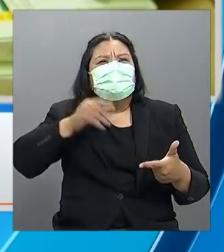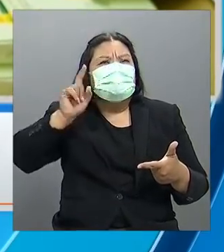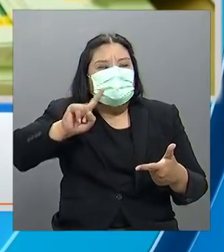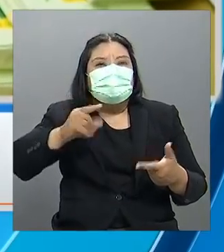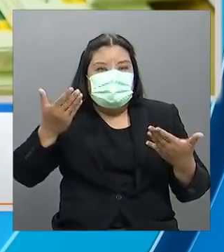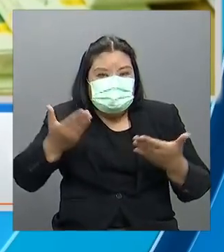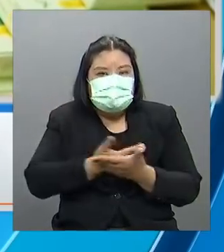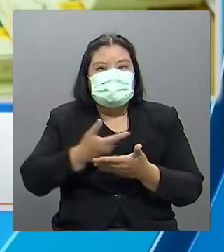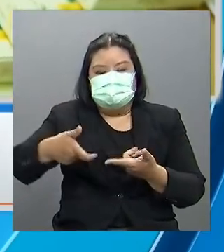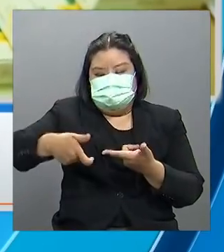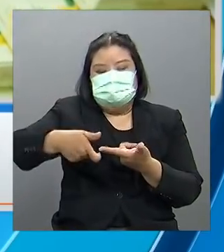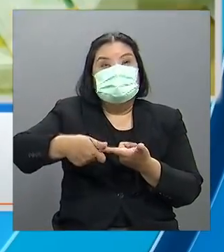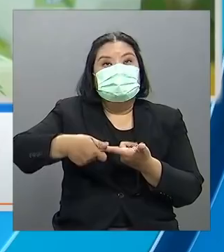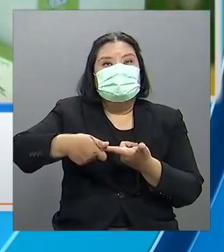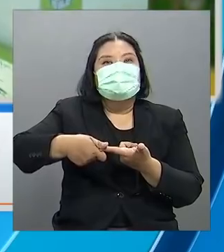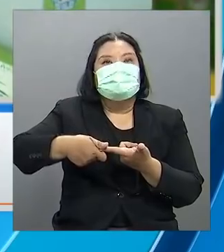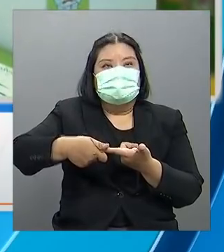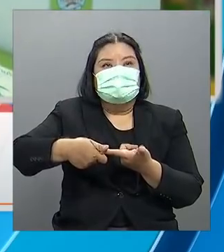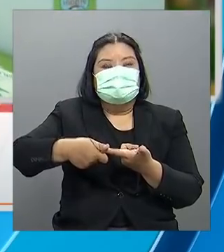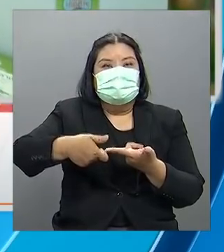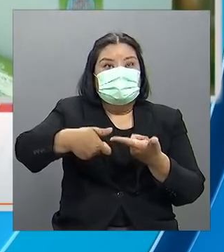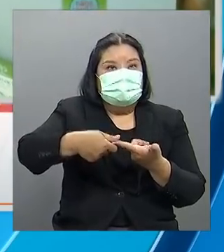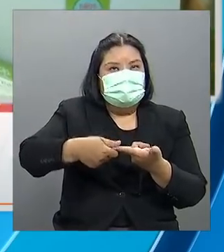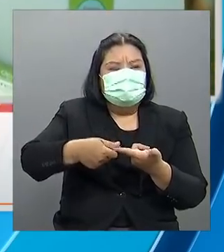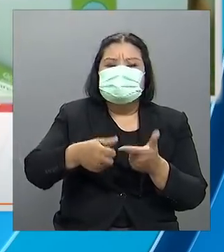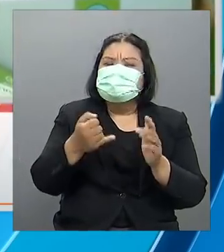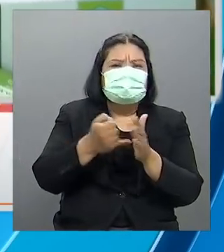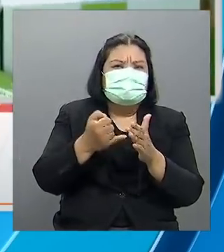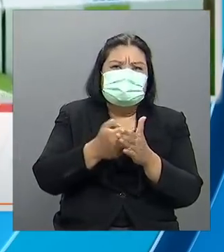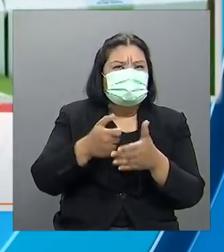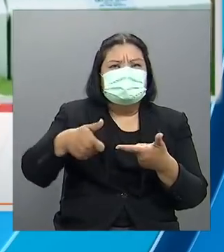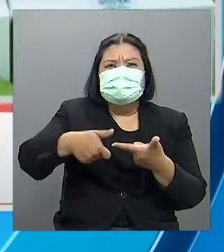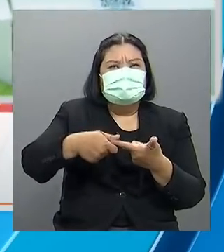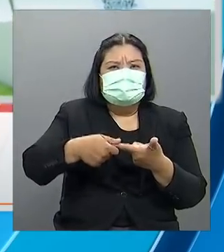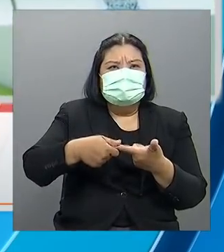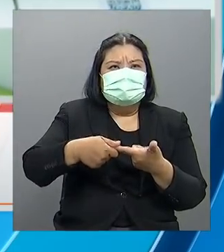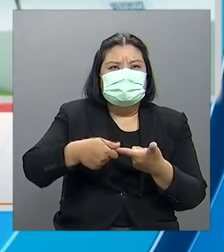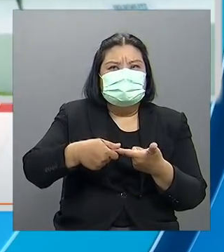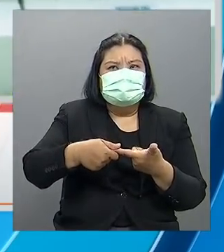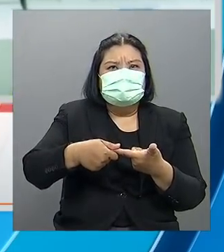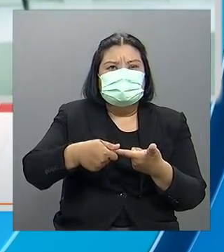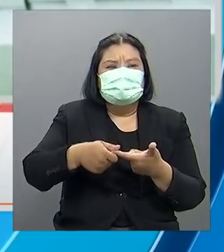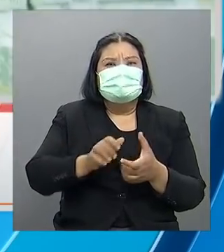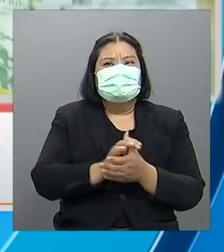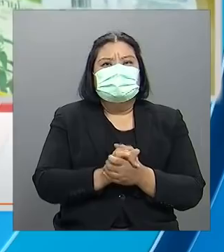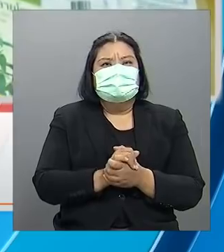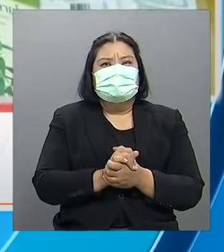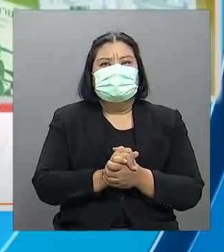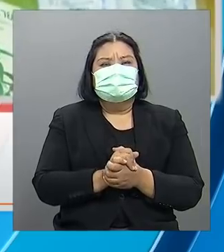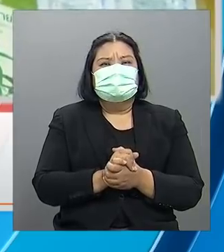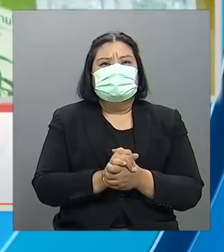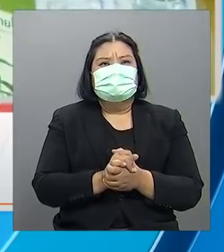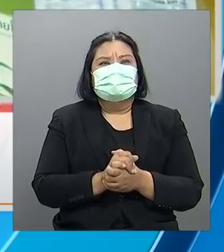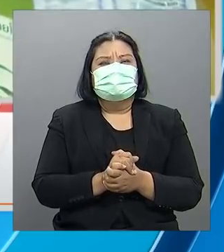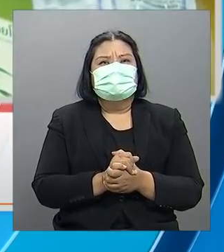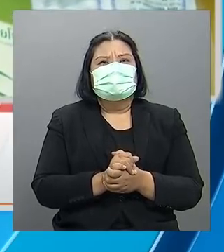ออกซิเจนปลายนิ้วที่ค่อนข้างใช้งานง่ายนะคะแล้วก็เป็นค่าแบบดิจิตอลวัดเสร็จปุ๊บก็แจ้งกลับมาที่บุคลาก